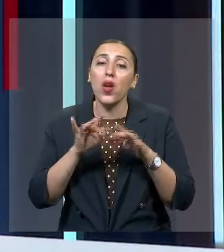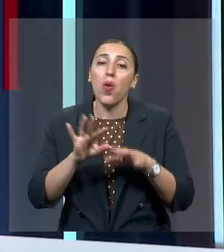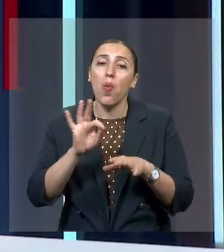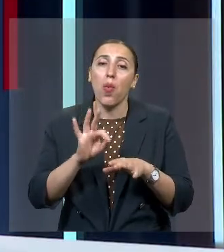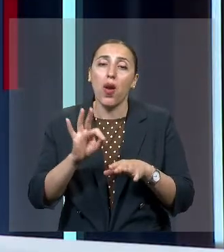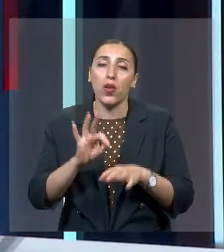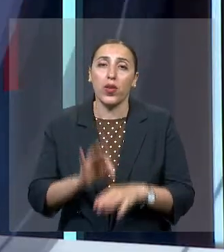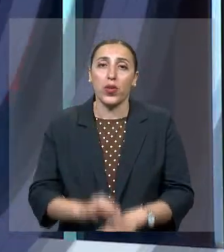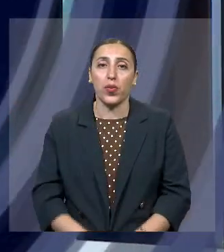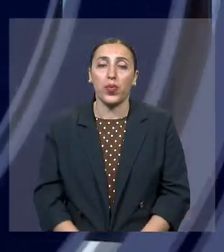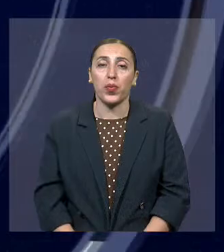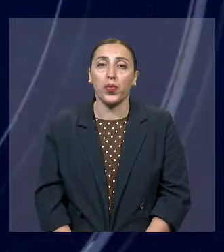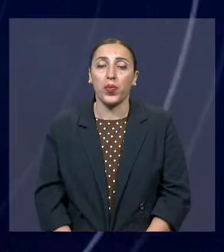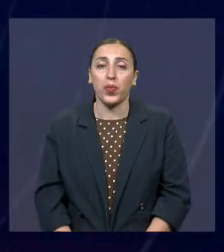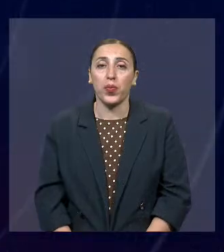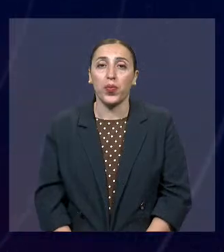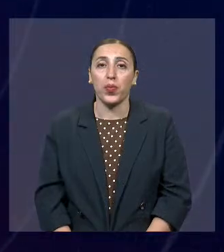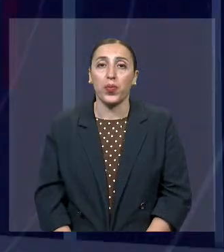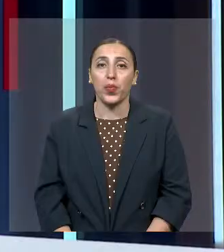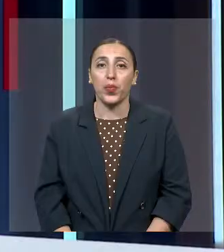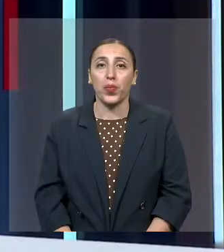մասին։